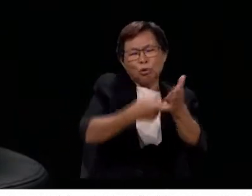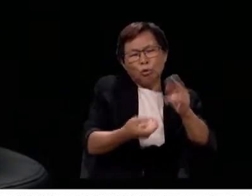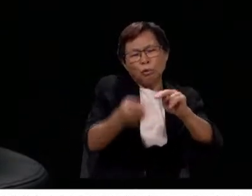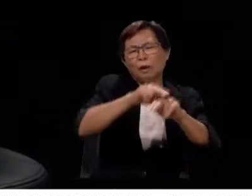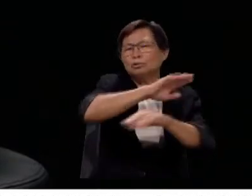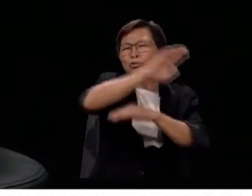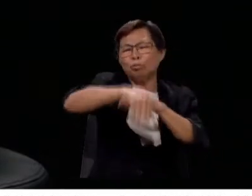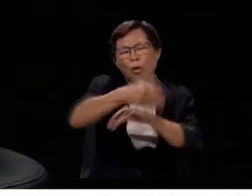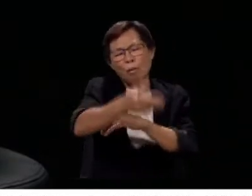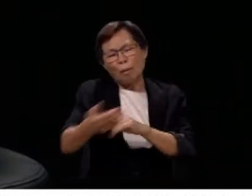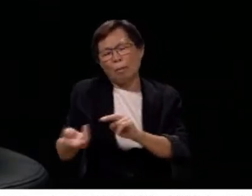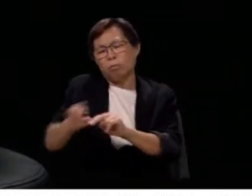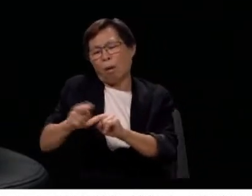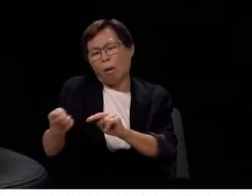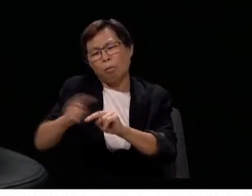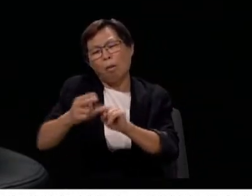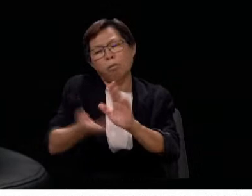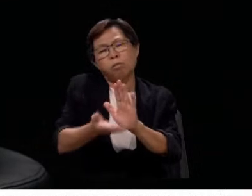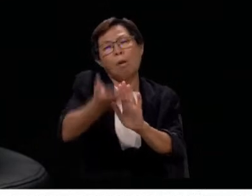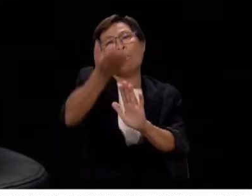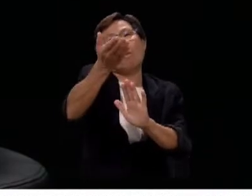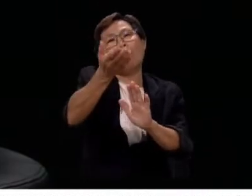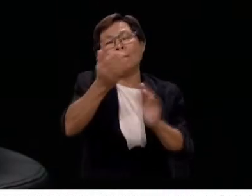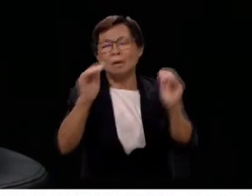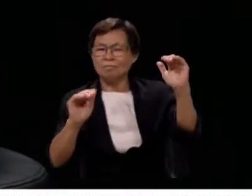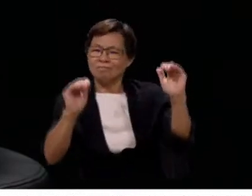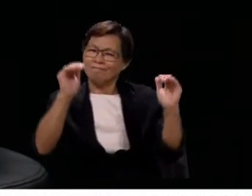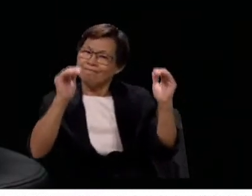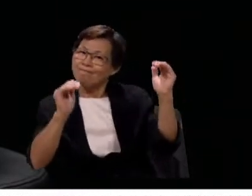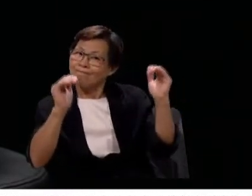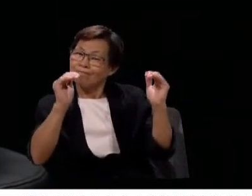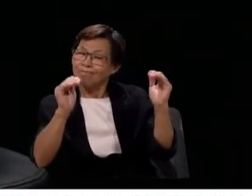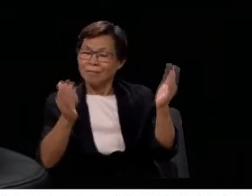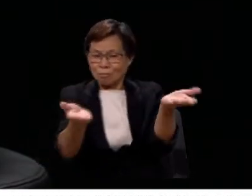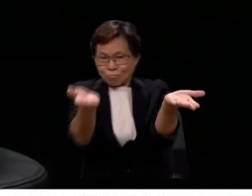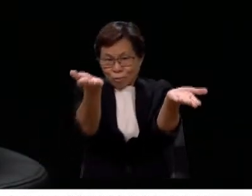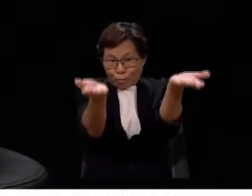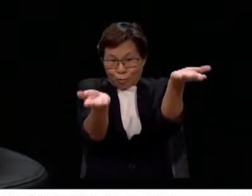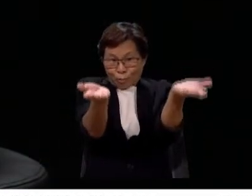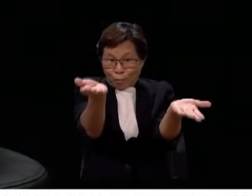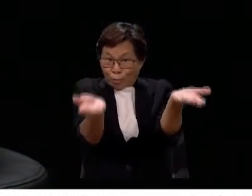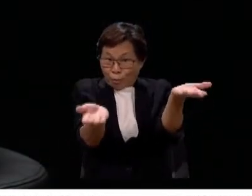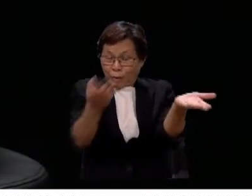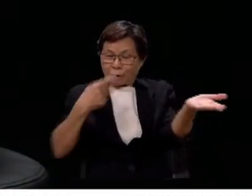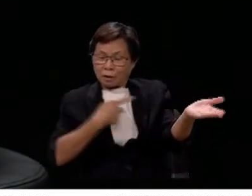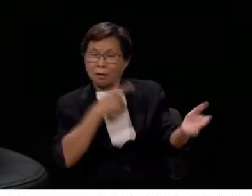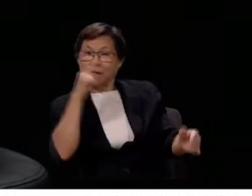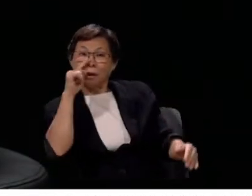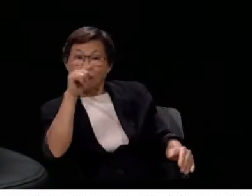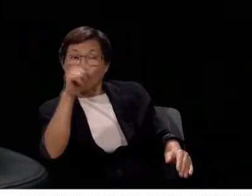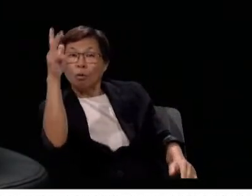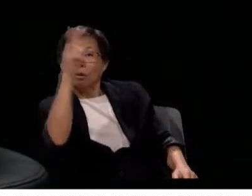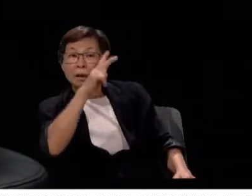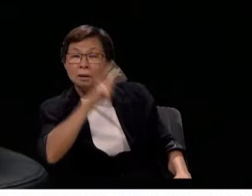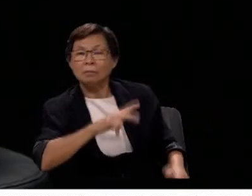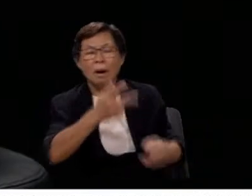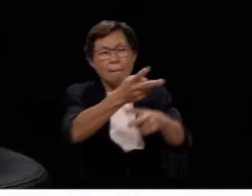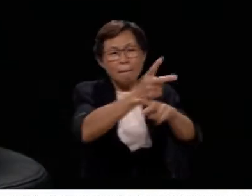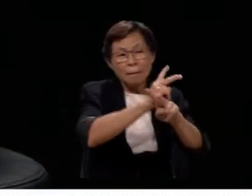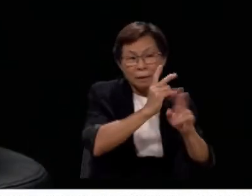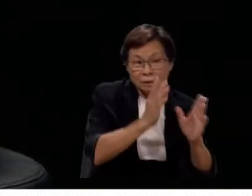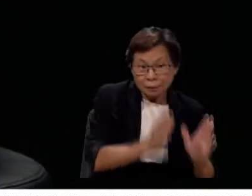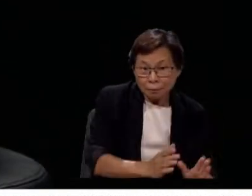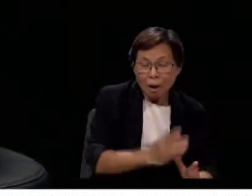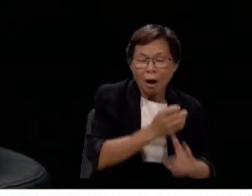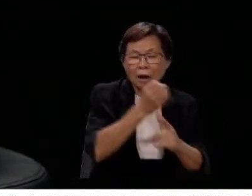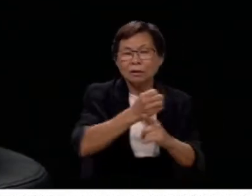kos-kos nice lainpun akan naik jadi biru meimbangi ini kita juga kena melihatku dengan kerajaan terbuka peminjam